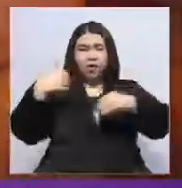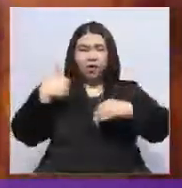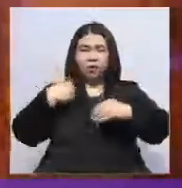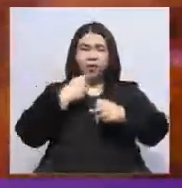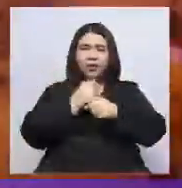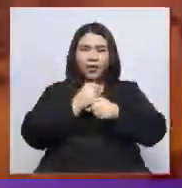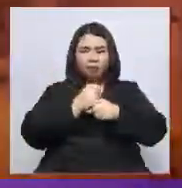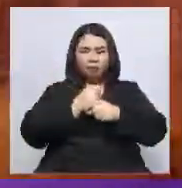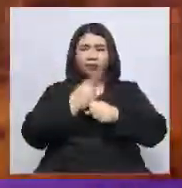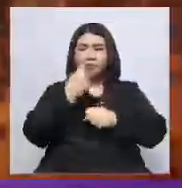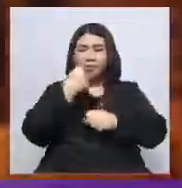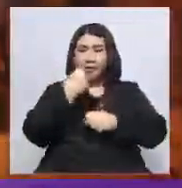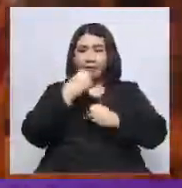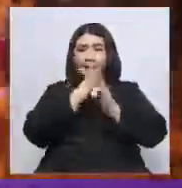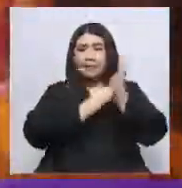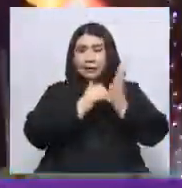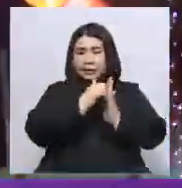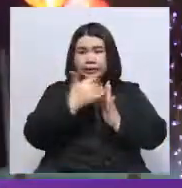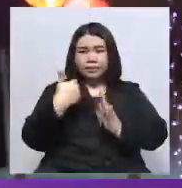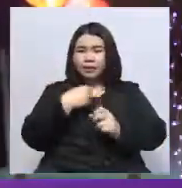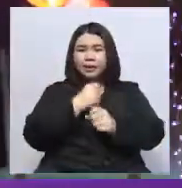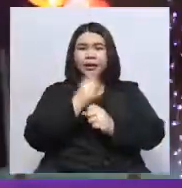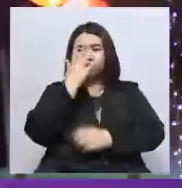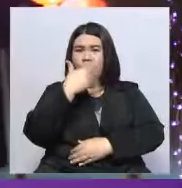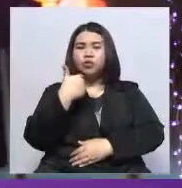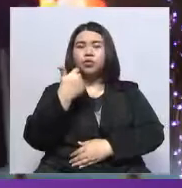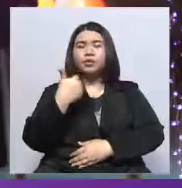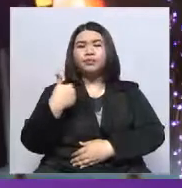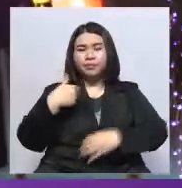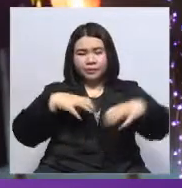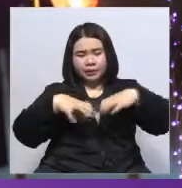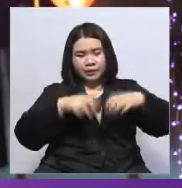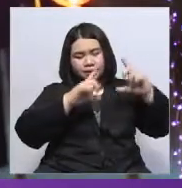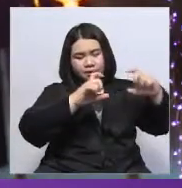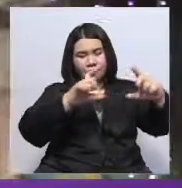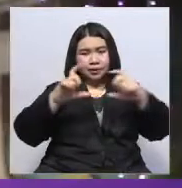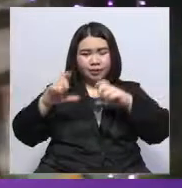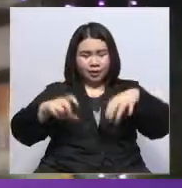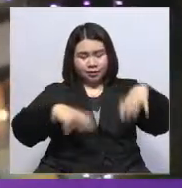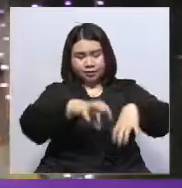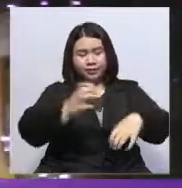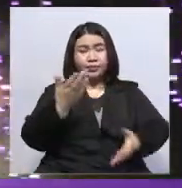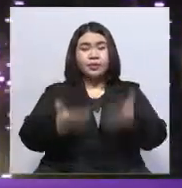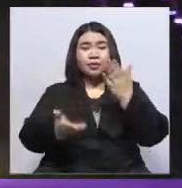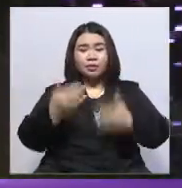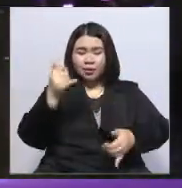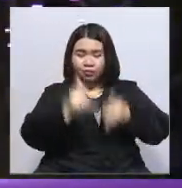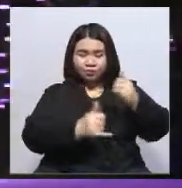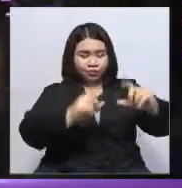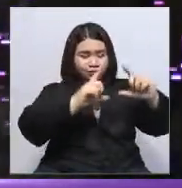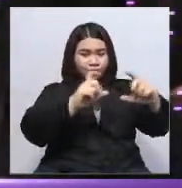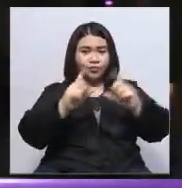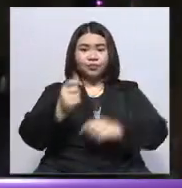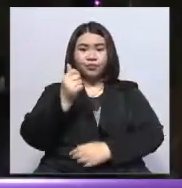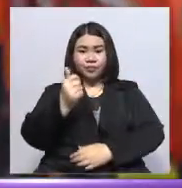ซุ้มโคมแดงเต็งลังยักษ์นะคะอย่างสวยงามพร้อมทั้งจัดมุมถ่ายภาพเตรียมไว้สำหรับประชาชนที่มาท่องเที่ยว